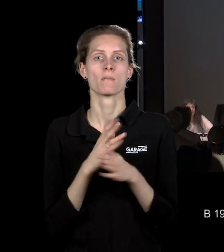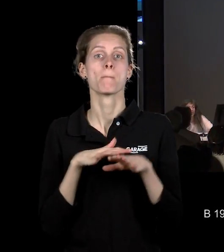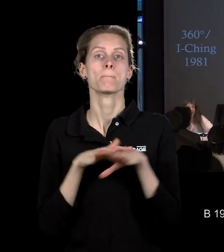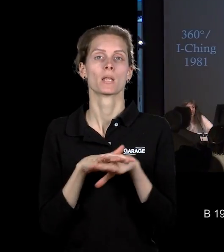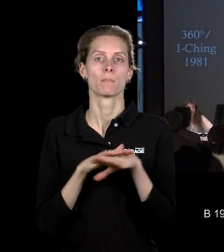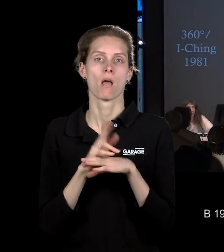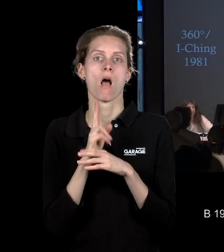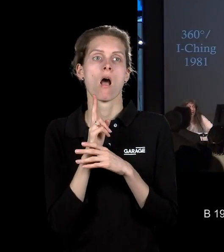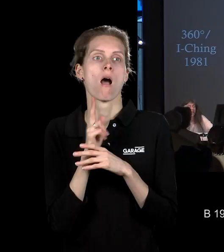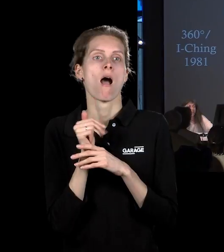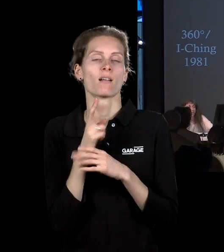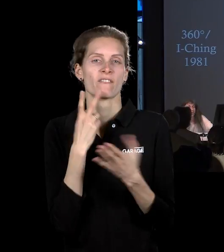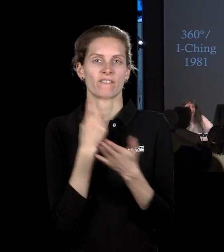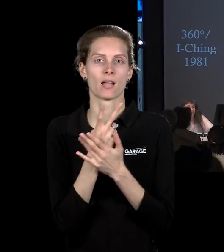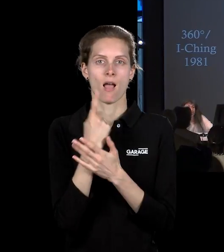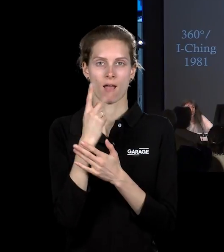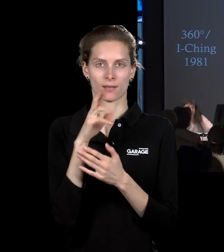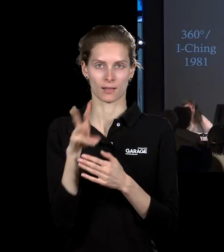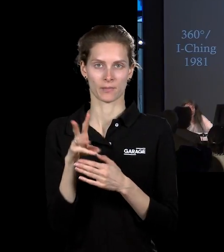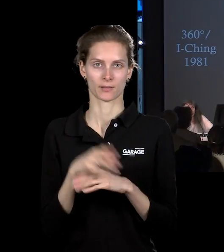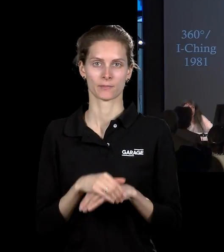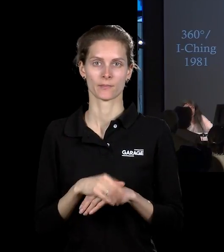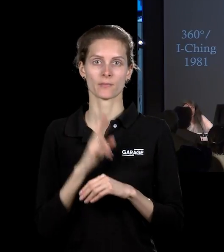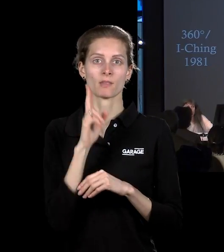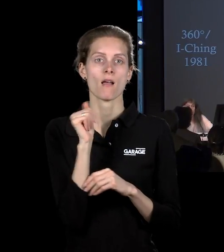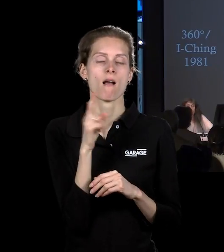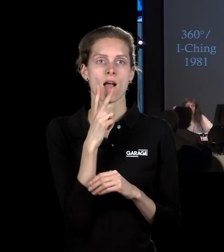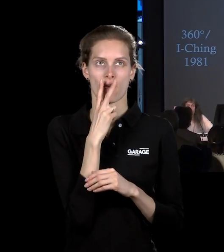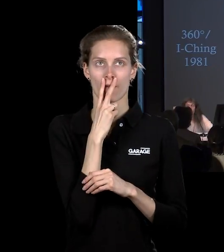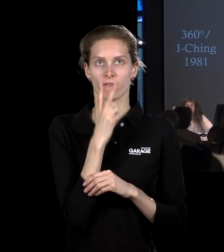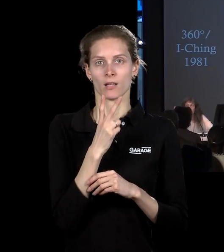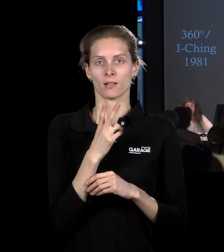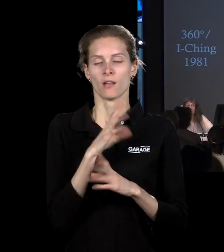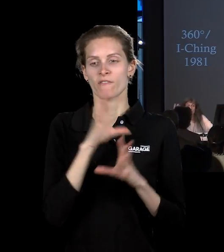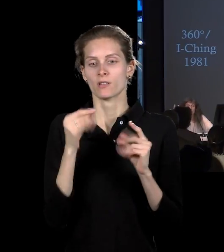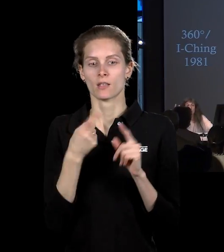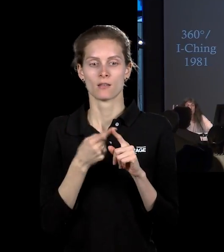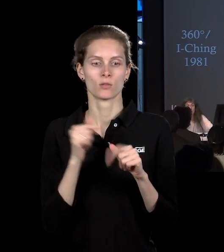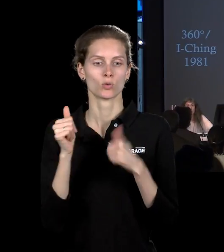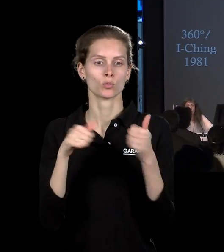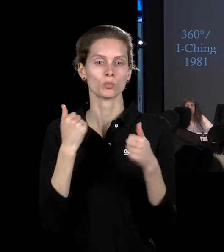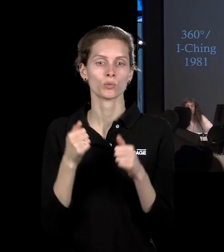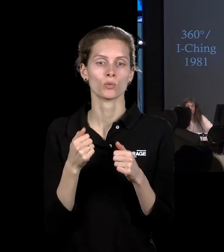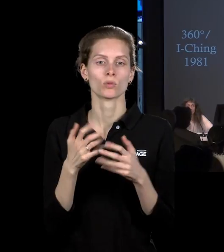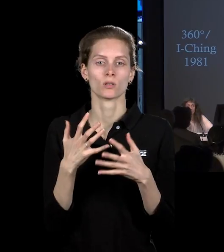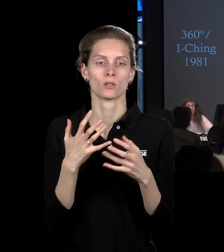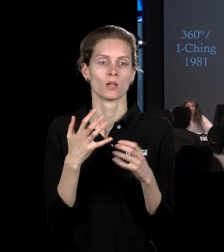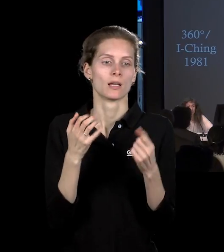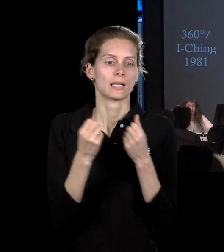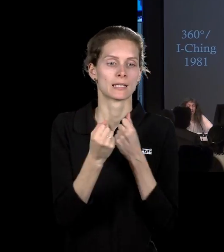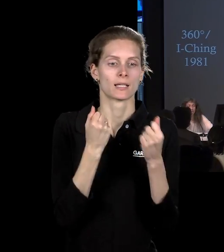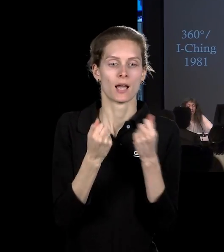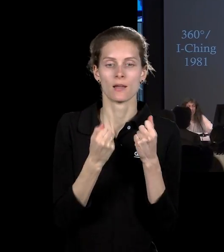математику, как выглядит километр, как выглядит, причем как бы все эти скульптуры, это не, они не закреплены, это что-то,